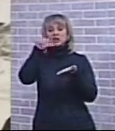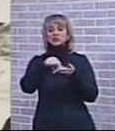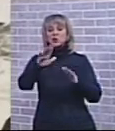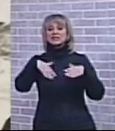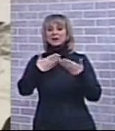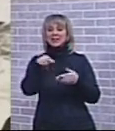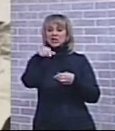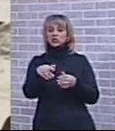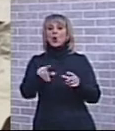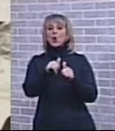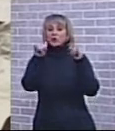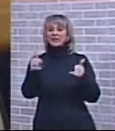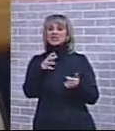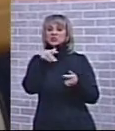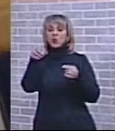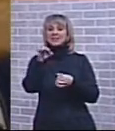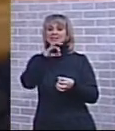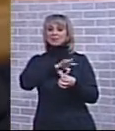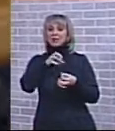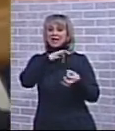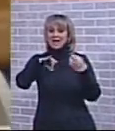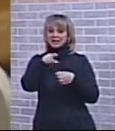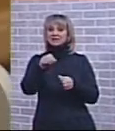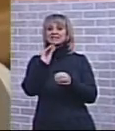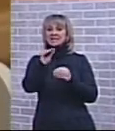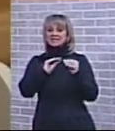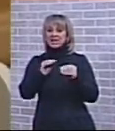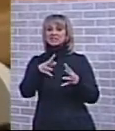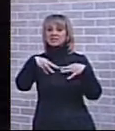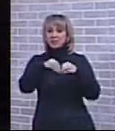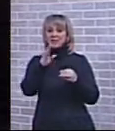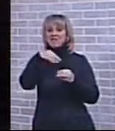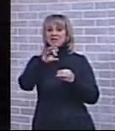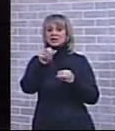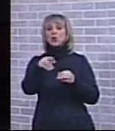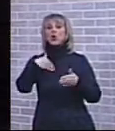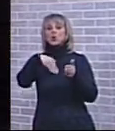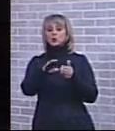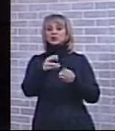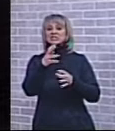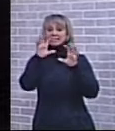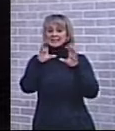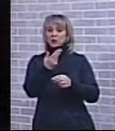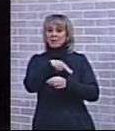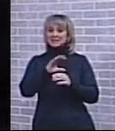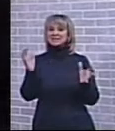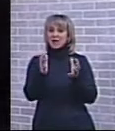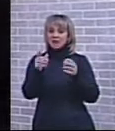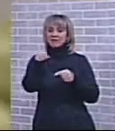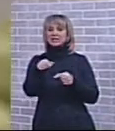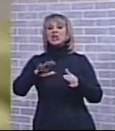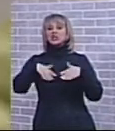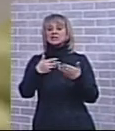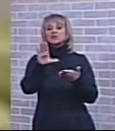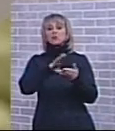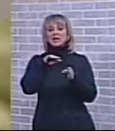с предложением увеличить срок использования грантов на создание семейной фермы и улучшить закон о медстраховании.